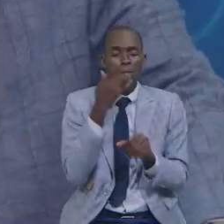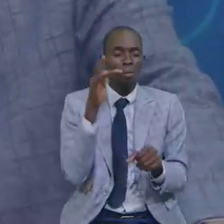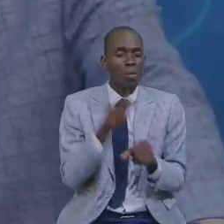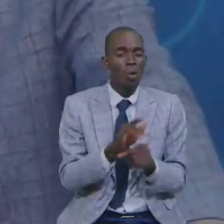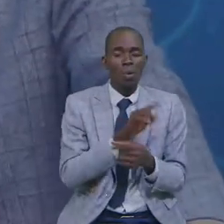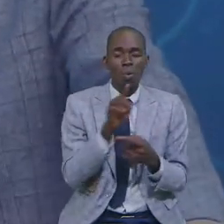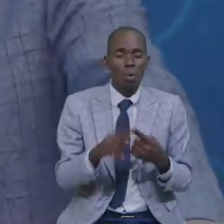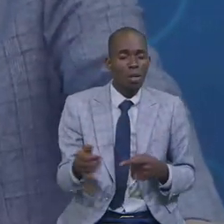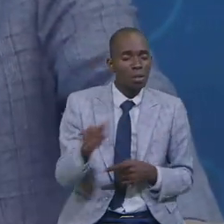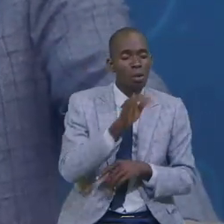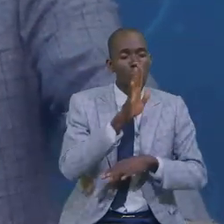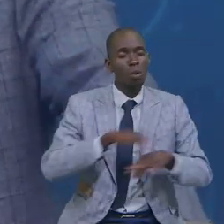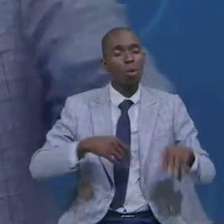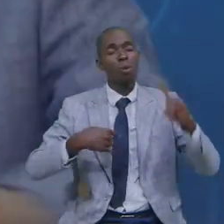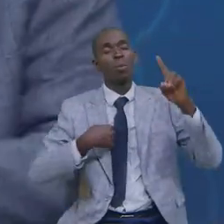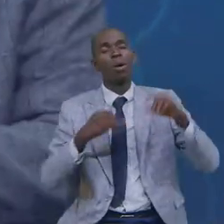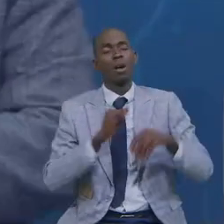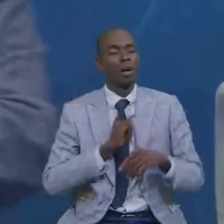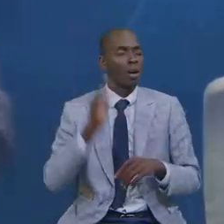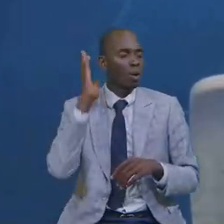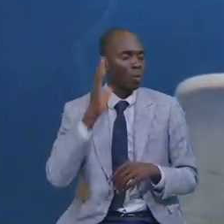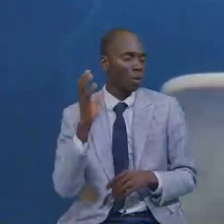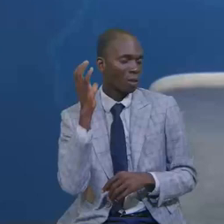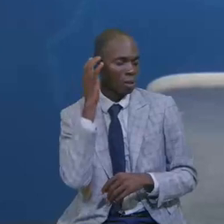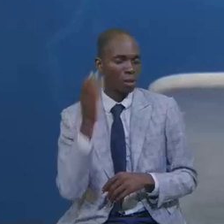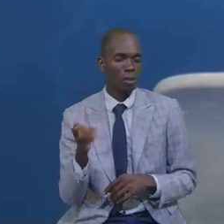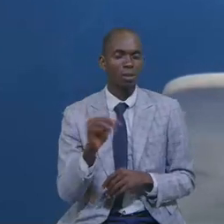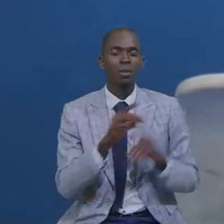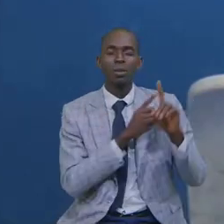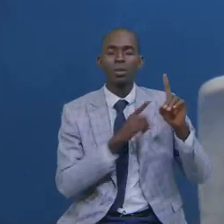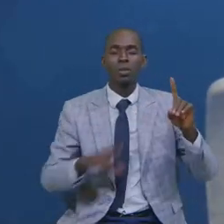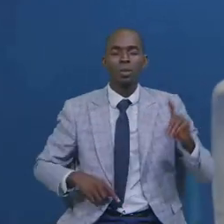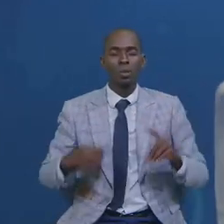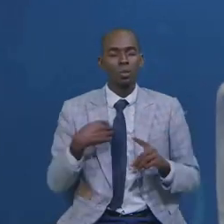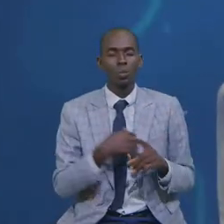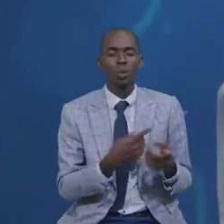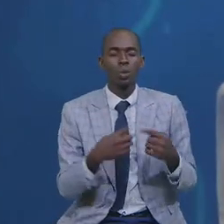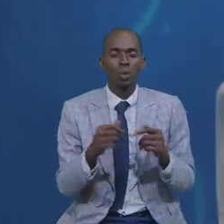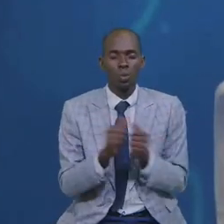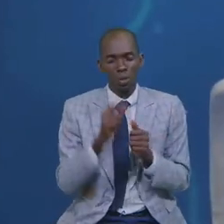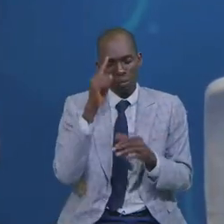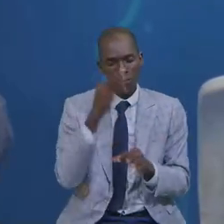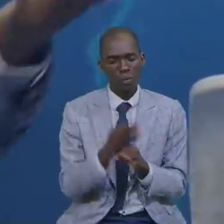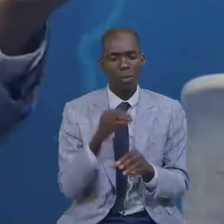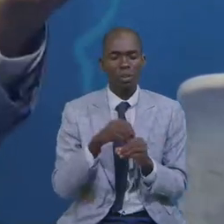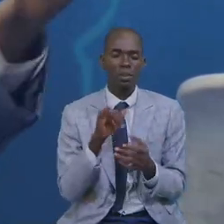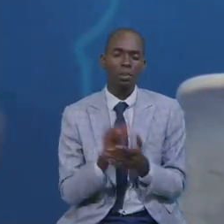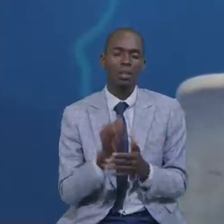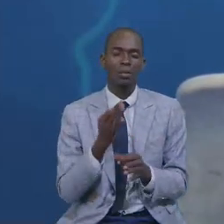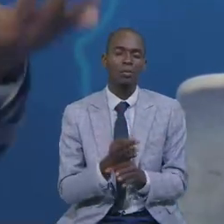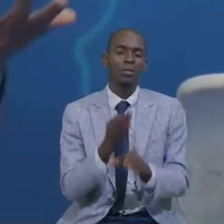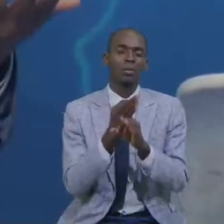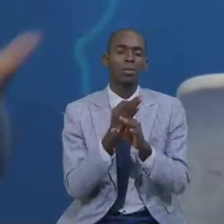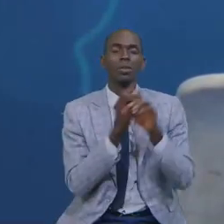et quand il invoque je ne vais les écouter Seigneur nous venons avec foi en cette